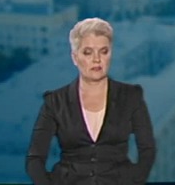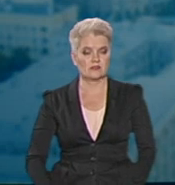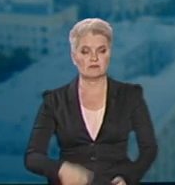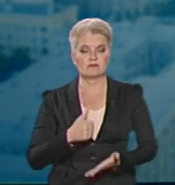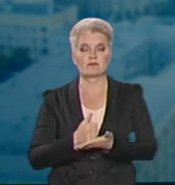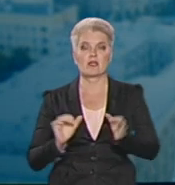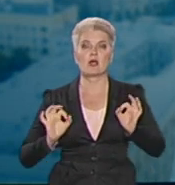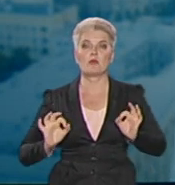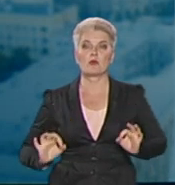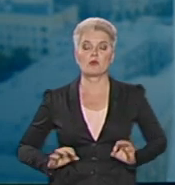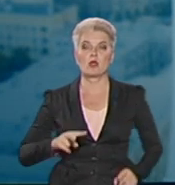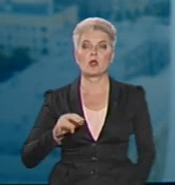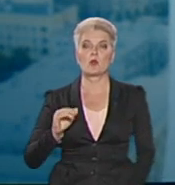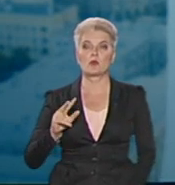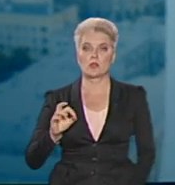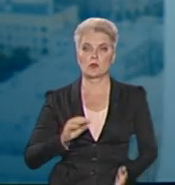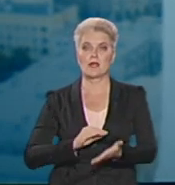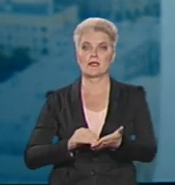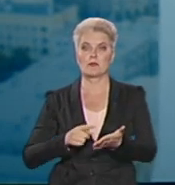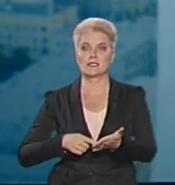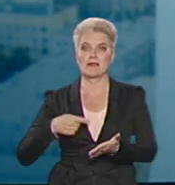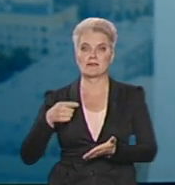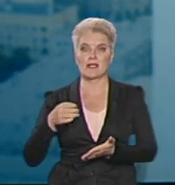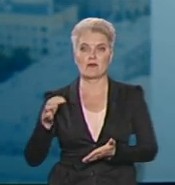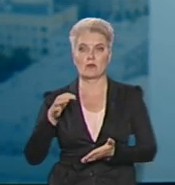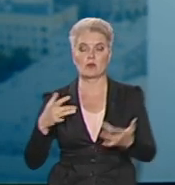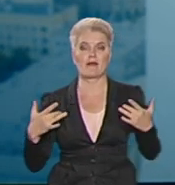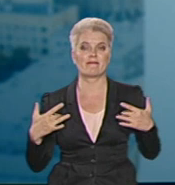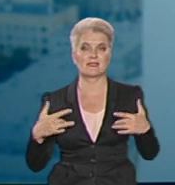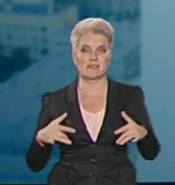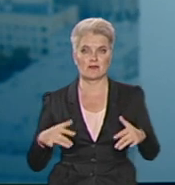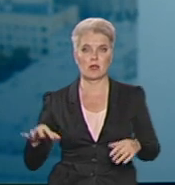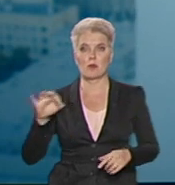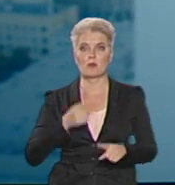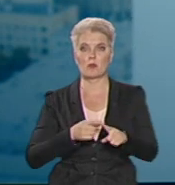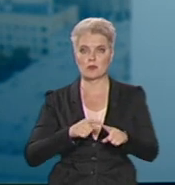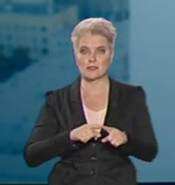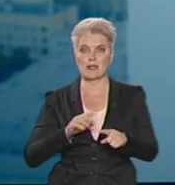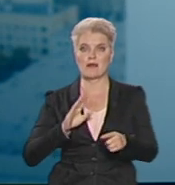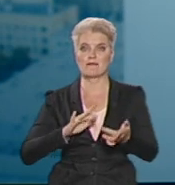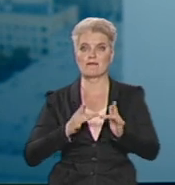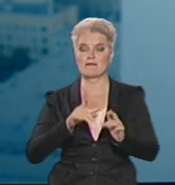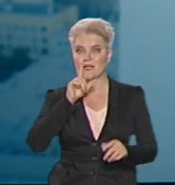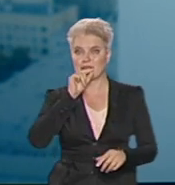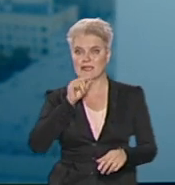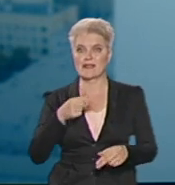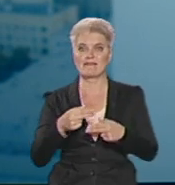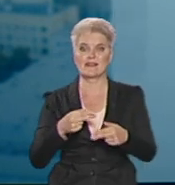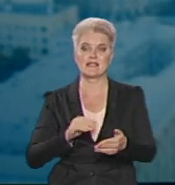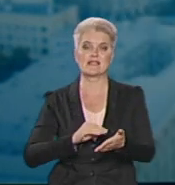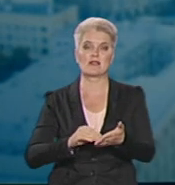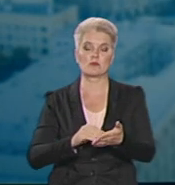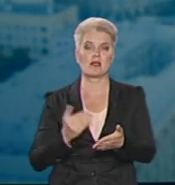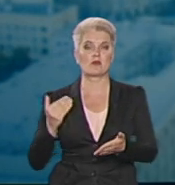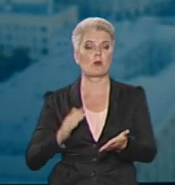Генеральний прокурор Юрій Луценко написав заяву про відставку. Про це в соцмережі Твіттер написала його прес-секретар Лариса Сарган. Новини на